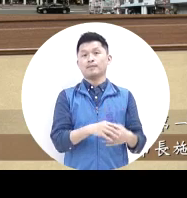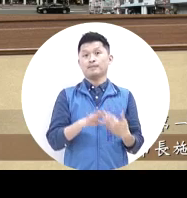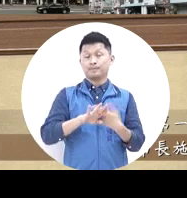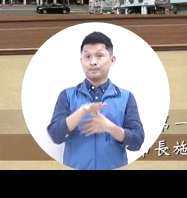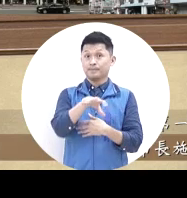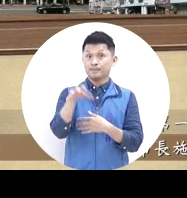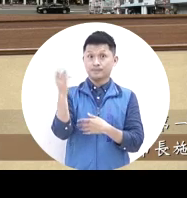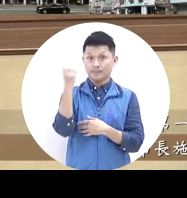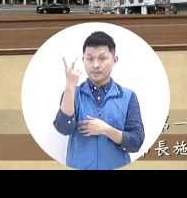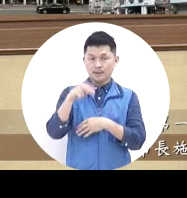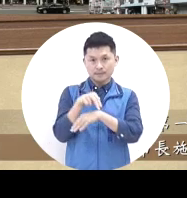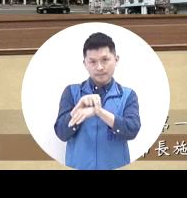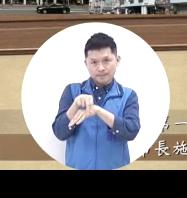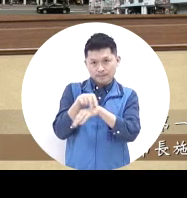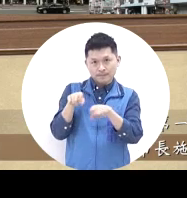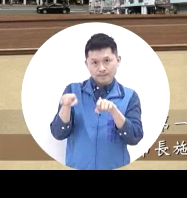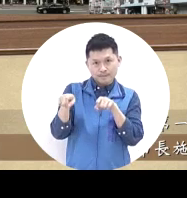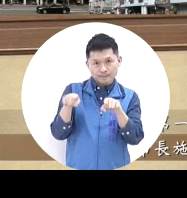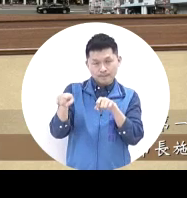2个地方在设计，